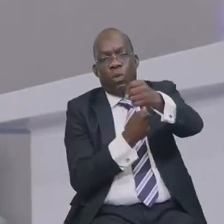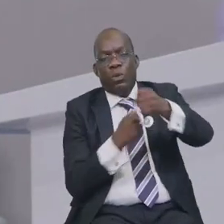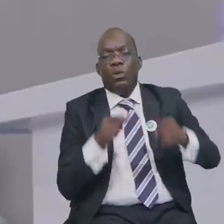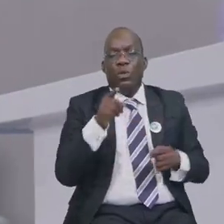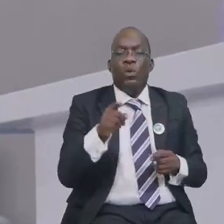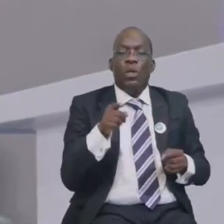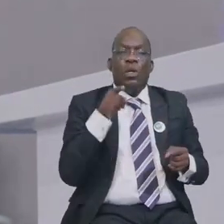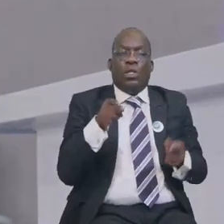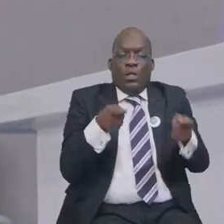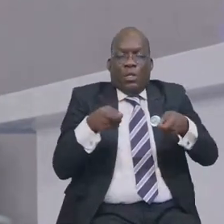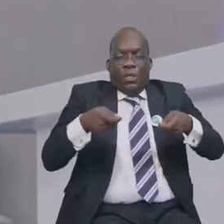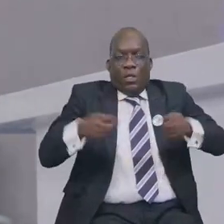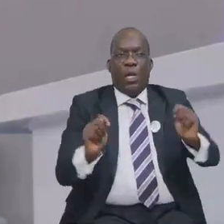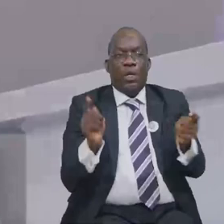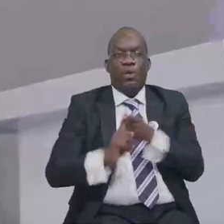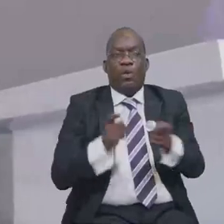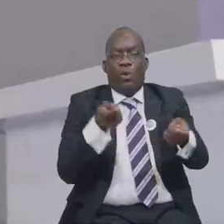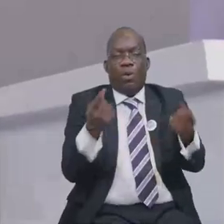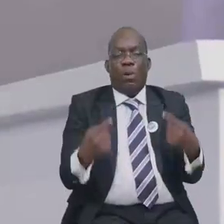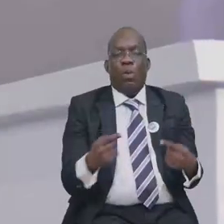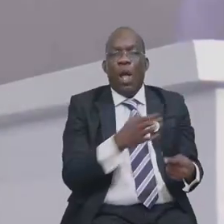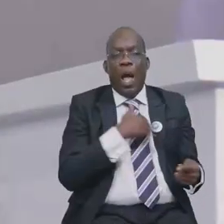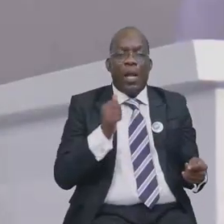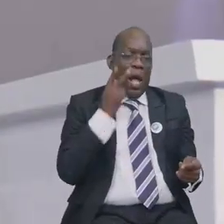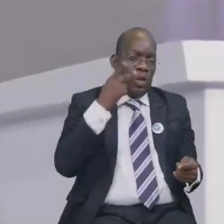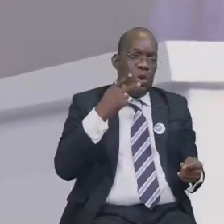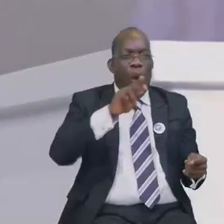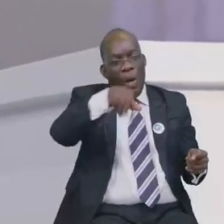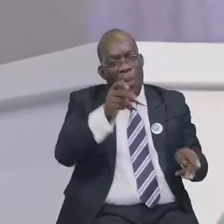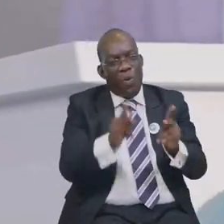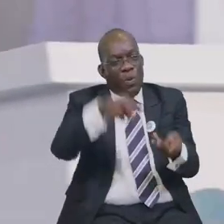Je ne savais pas. Mais j'ai vu les autres debout.